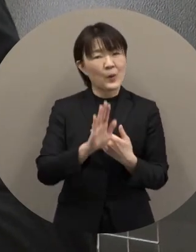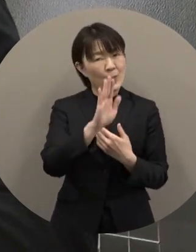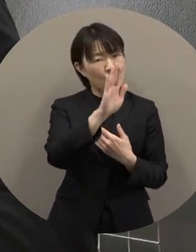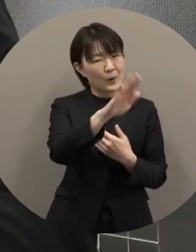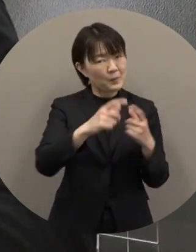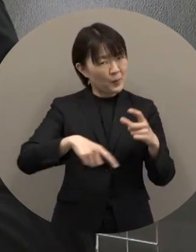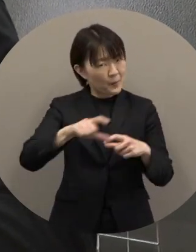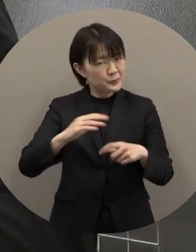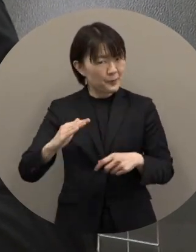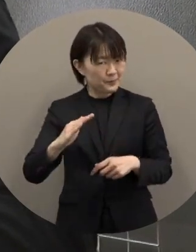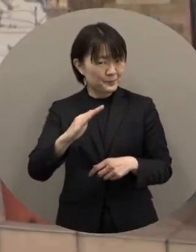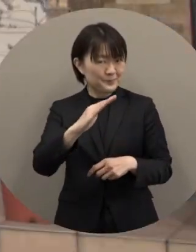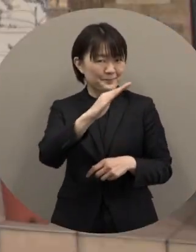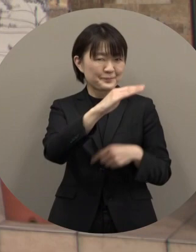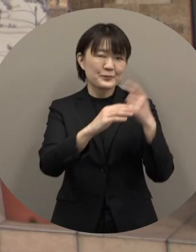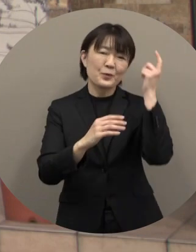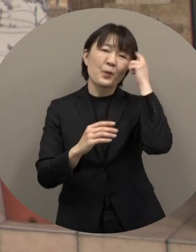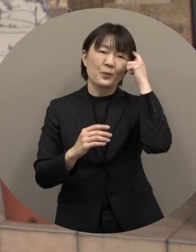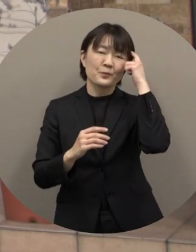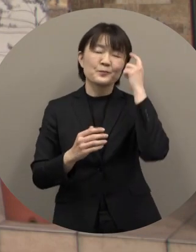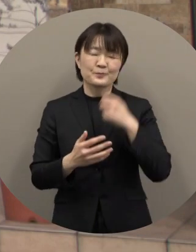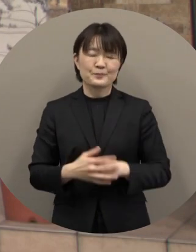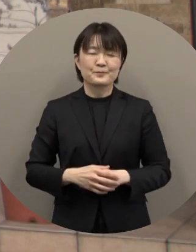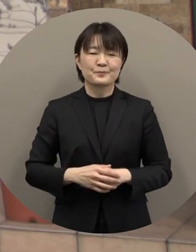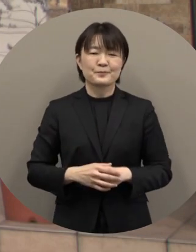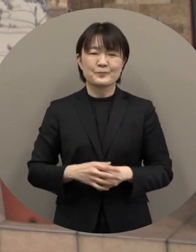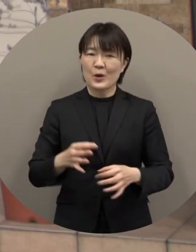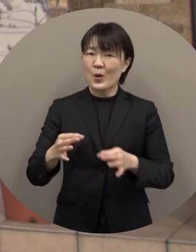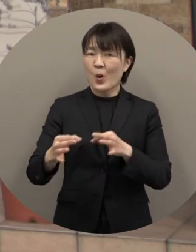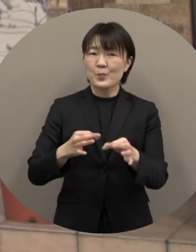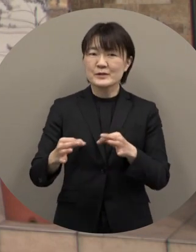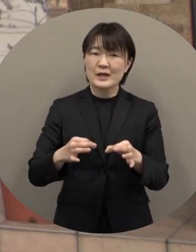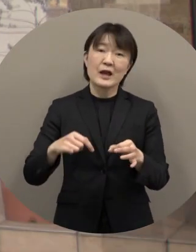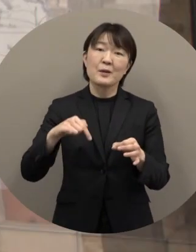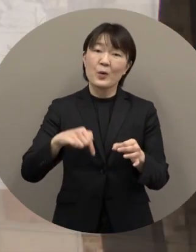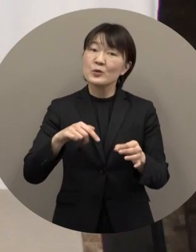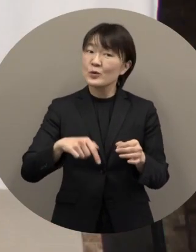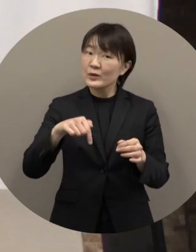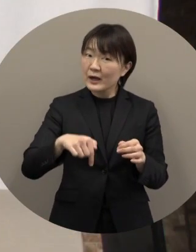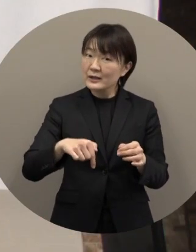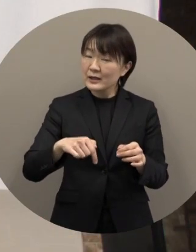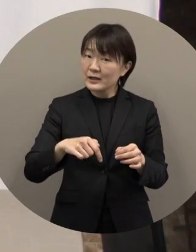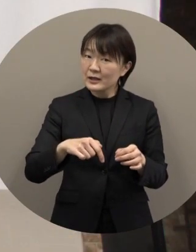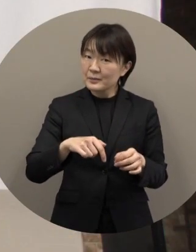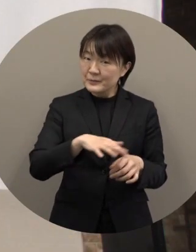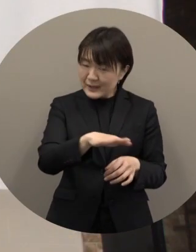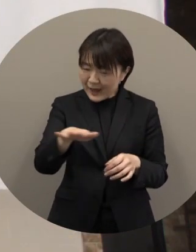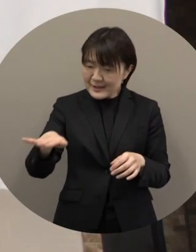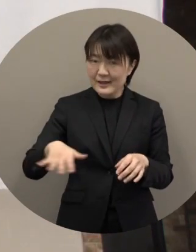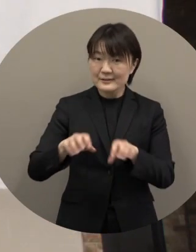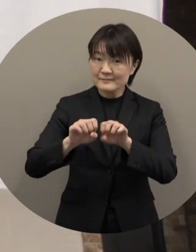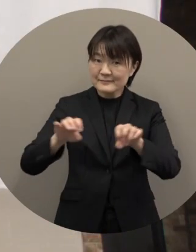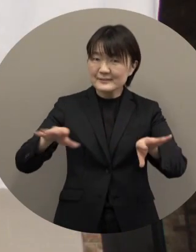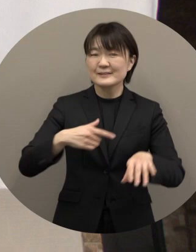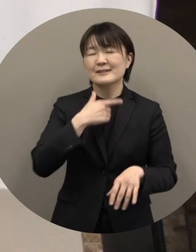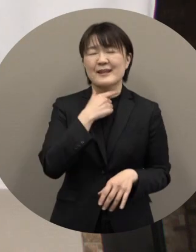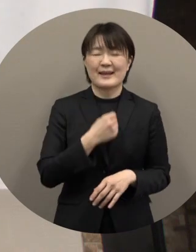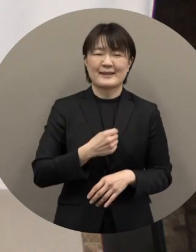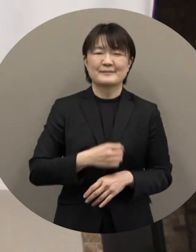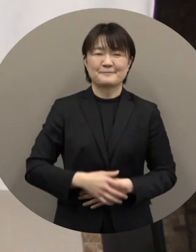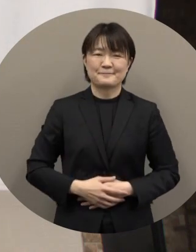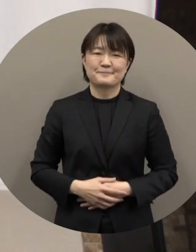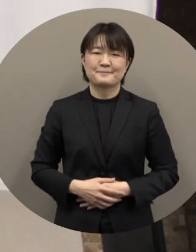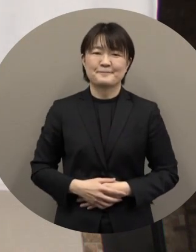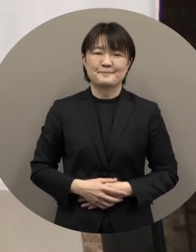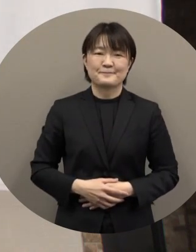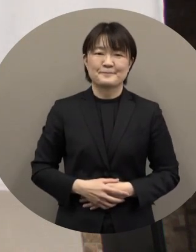発展していくと思うんですね、うん、だからお店もその中でもっともっといろいろな方に知っていただければいいなと思ってます、 は